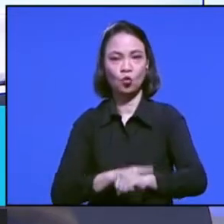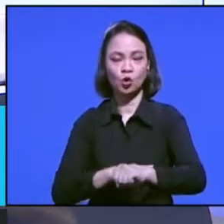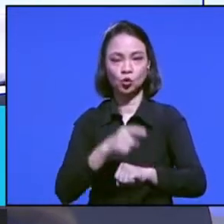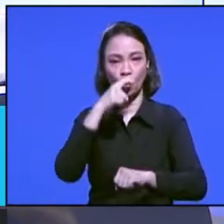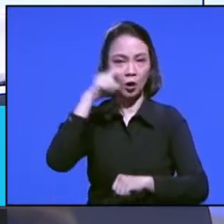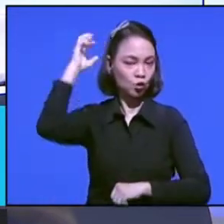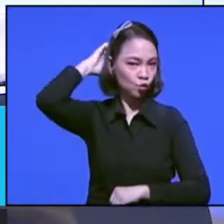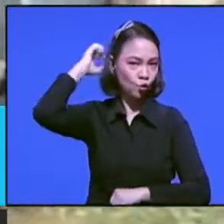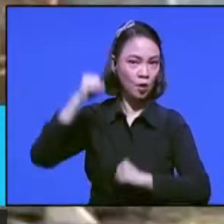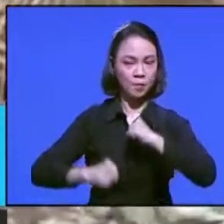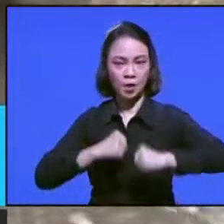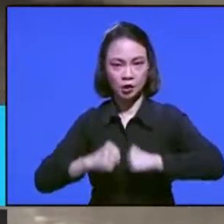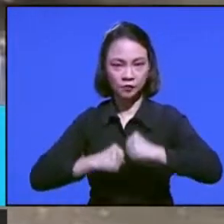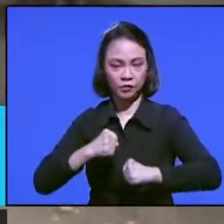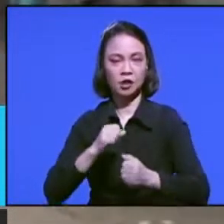beraktivitas.